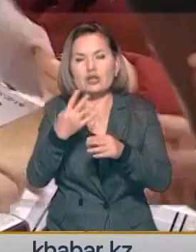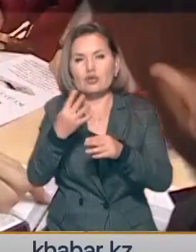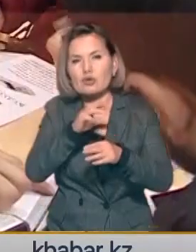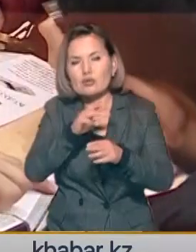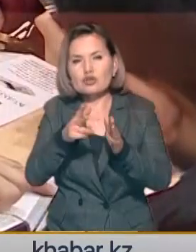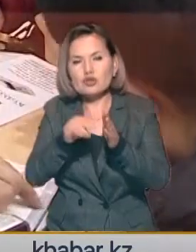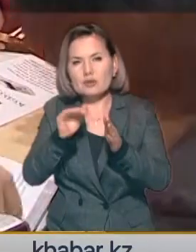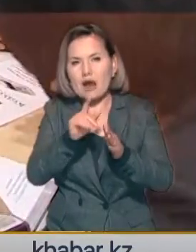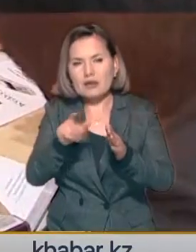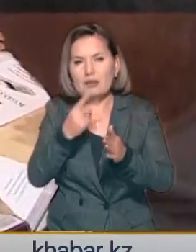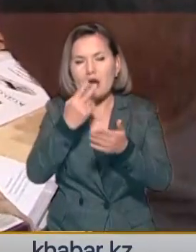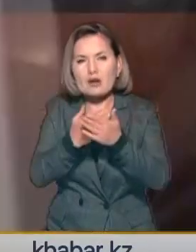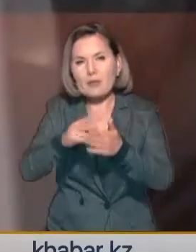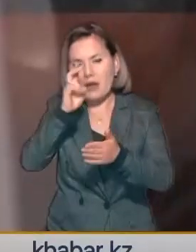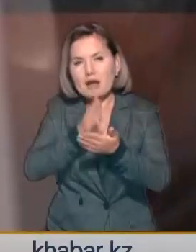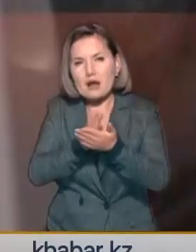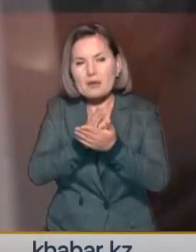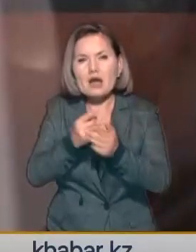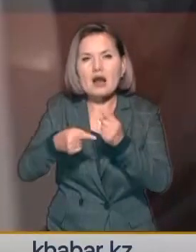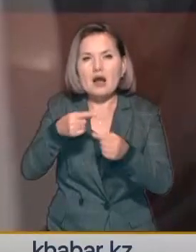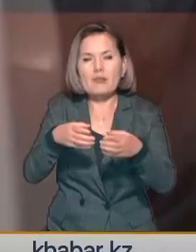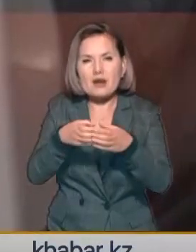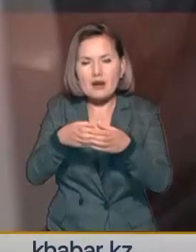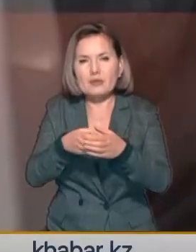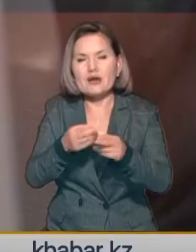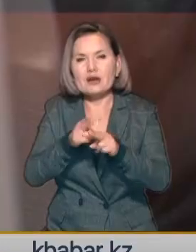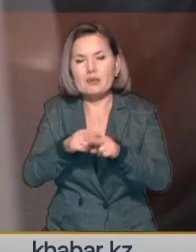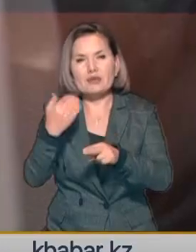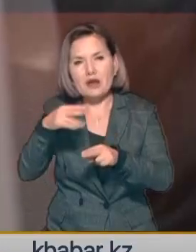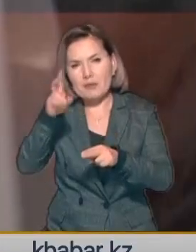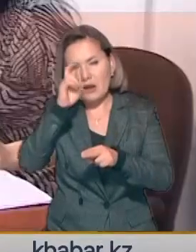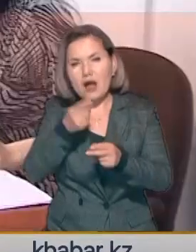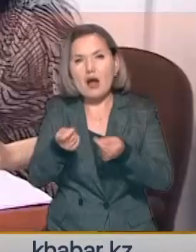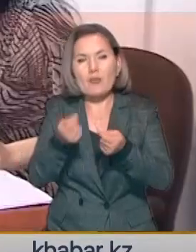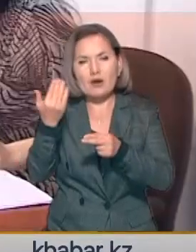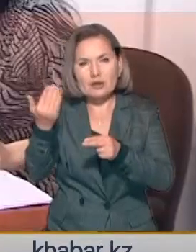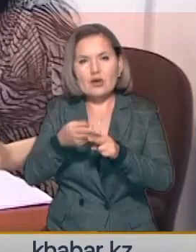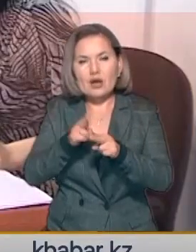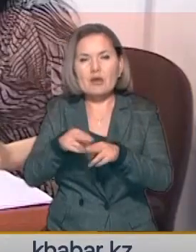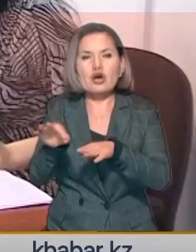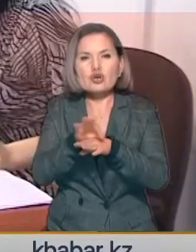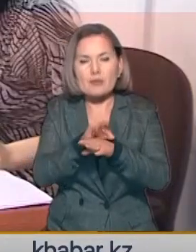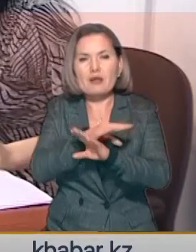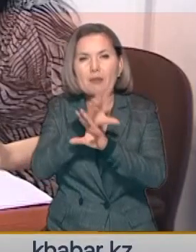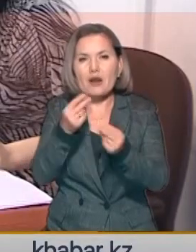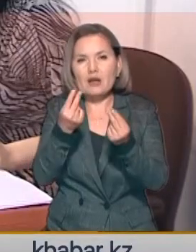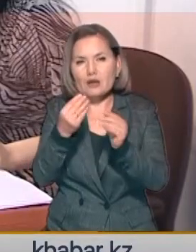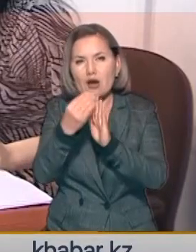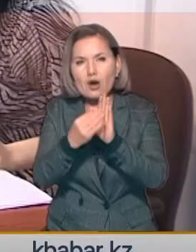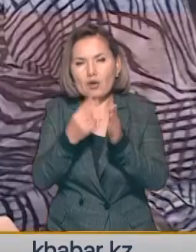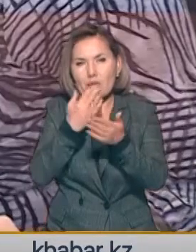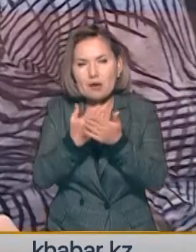тапсырған. Олар мемлекеттік қызметшілер, коммерциялық ұйымдар, квазимемлекеттік сектор басшылары мен олардың жұбайлары. Қалған